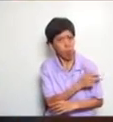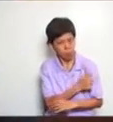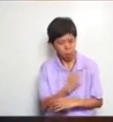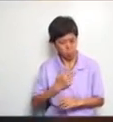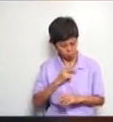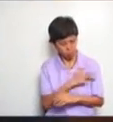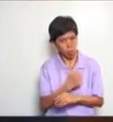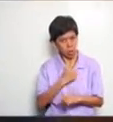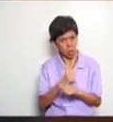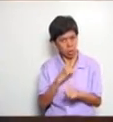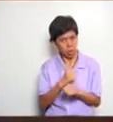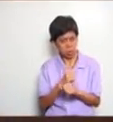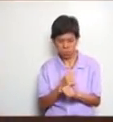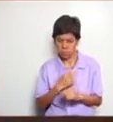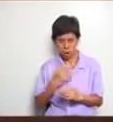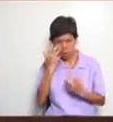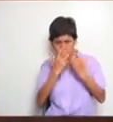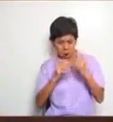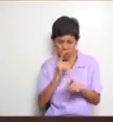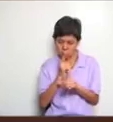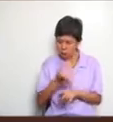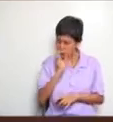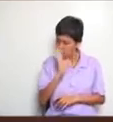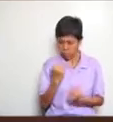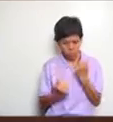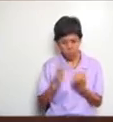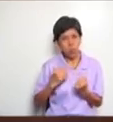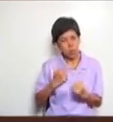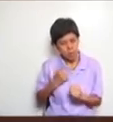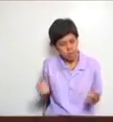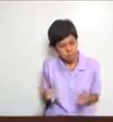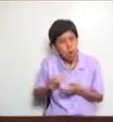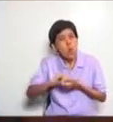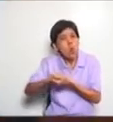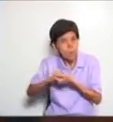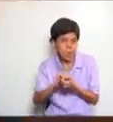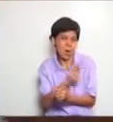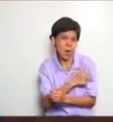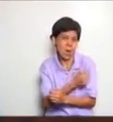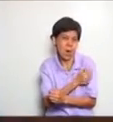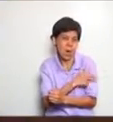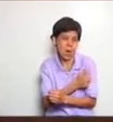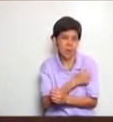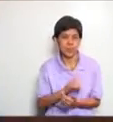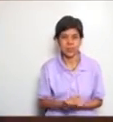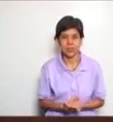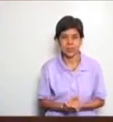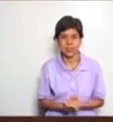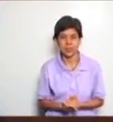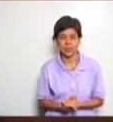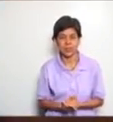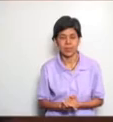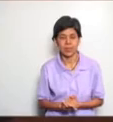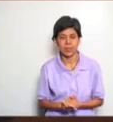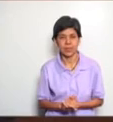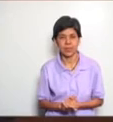ต้น ๆ เลยนะ ที่รนอลงเรื่องการเมาไม่ขับแต่ผมไมไดอยู่ใชมรม เรารวมกท่จารย์หมอ หมอ